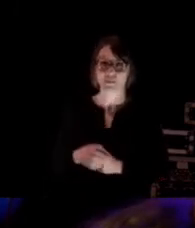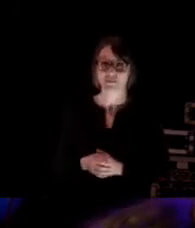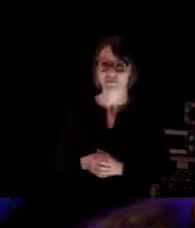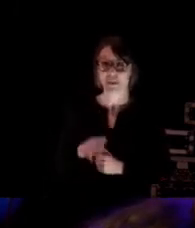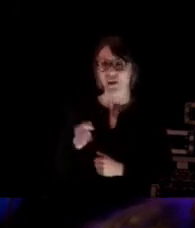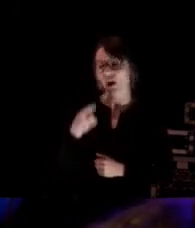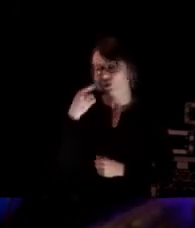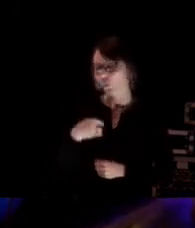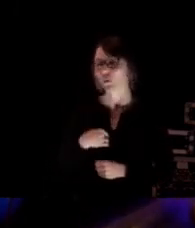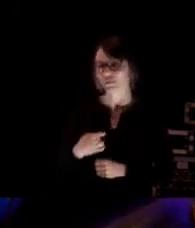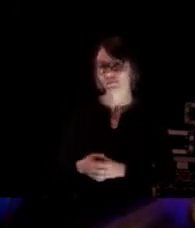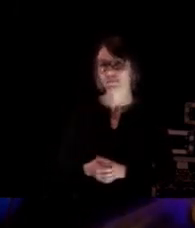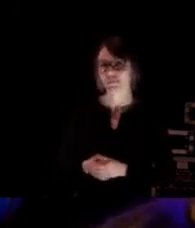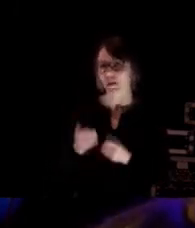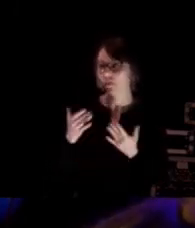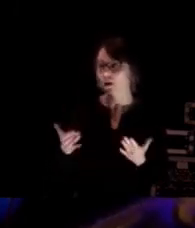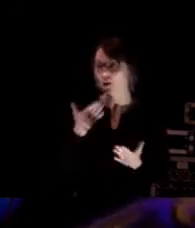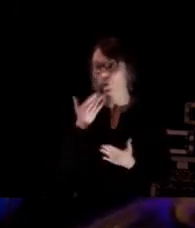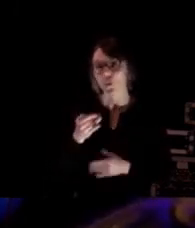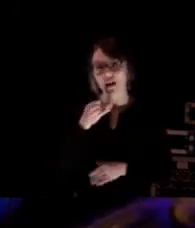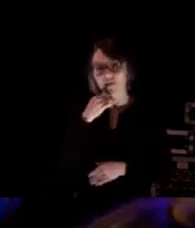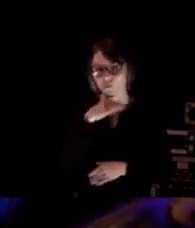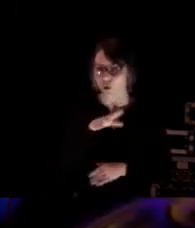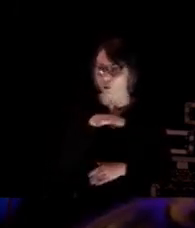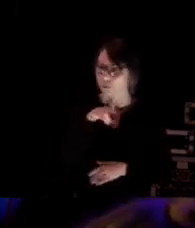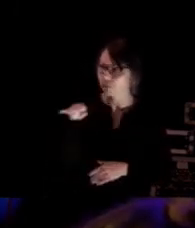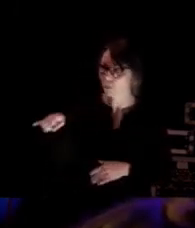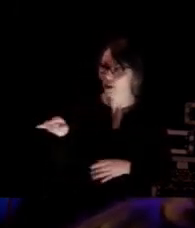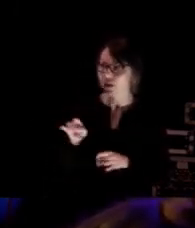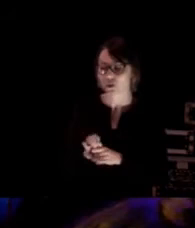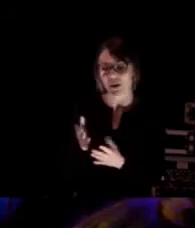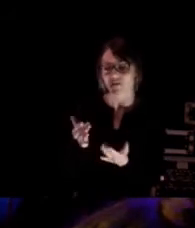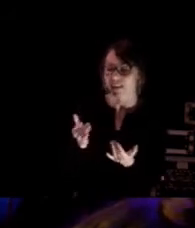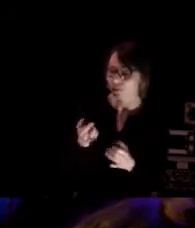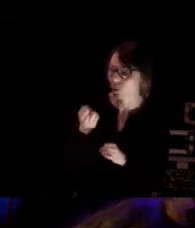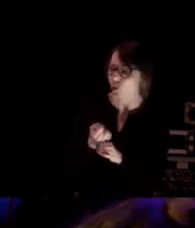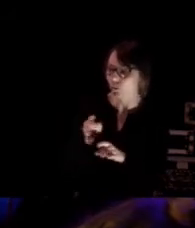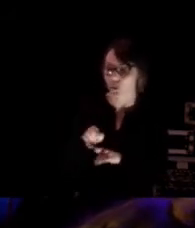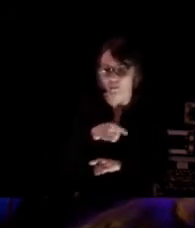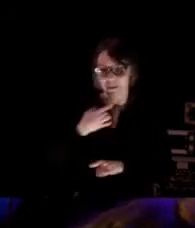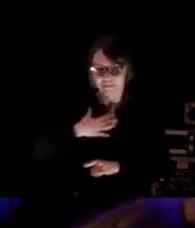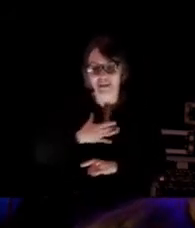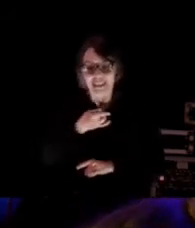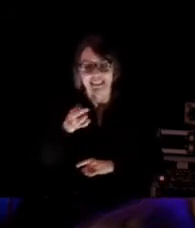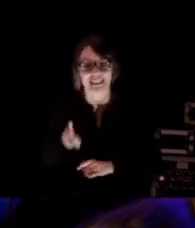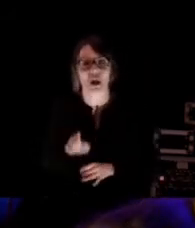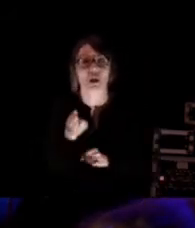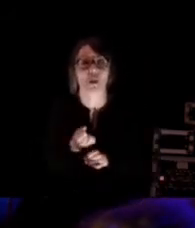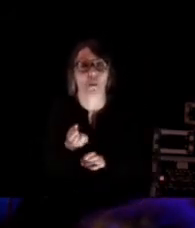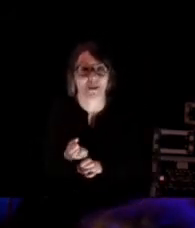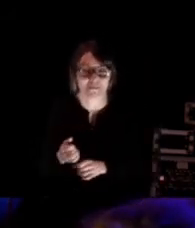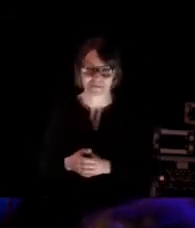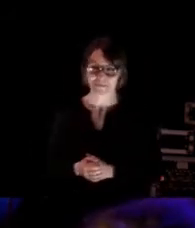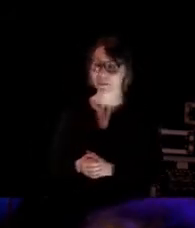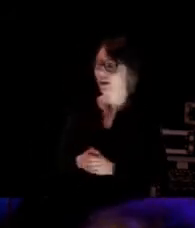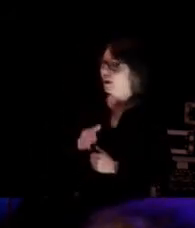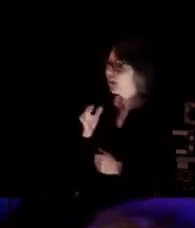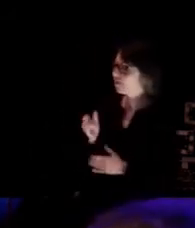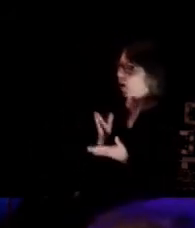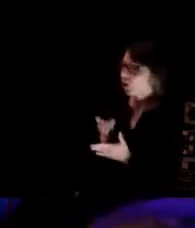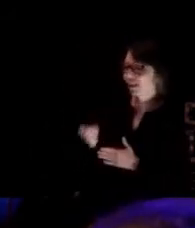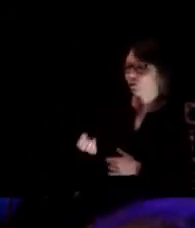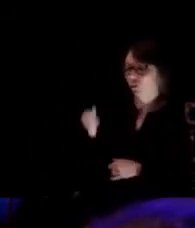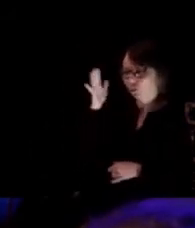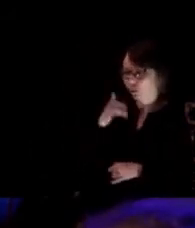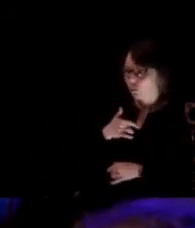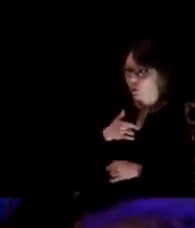jeg tror det finnes mange gode folk der ute som bare venter på å jobbe sånn som vi vil at de skal jobbe. For det er det, vet du, det er noen som lurer på